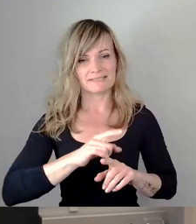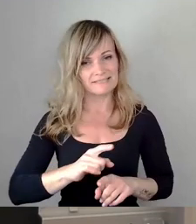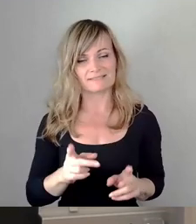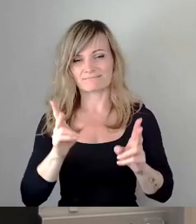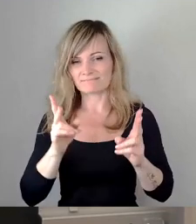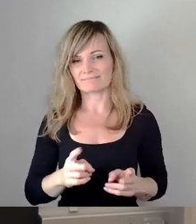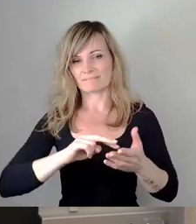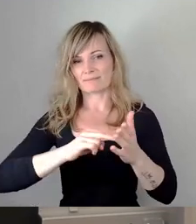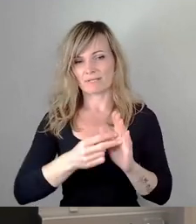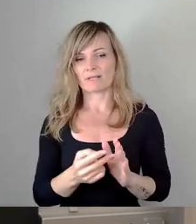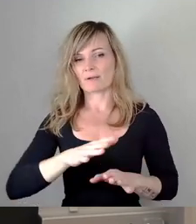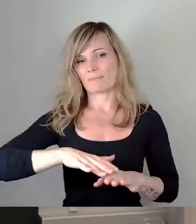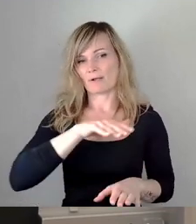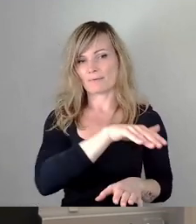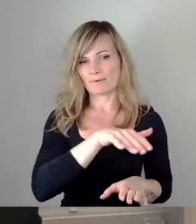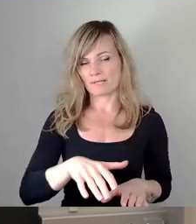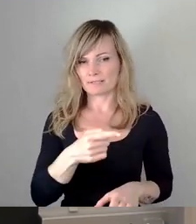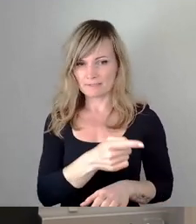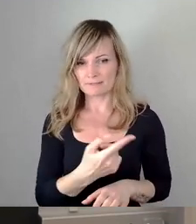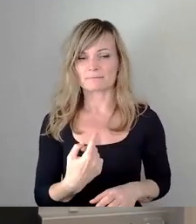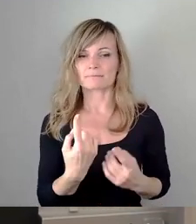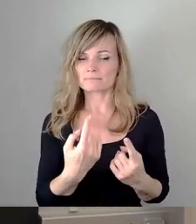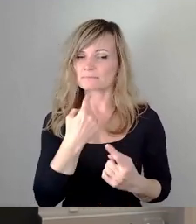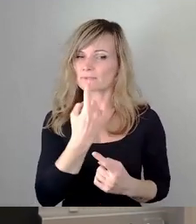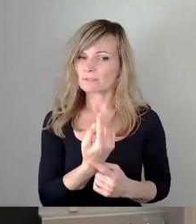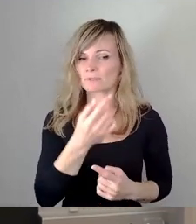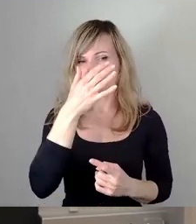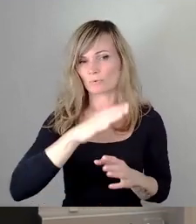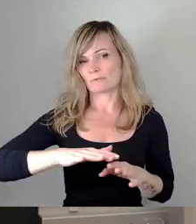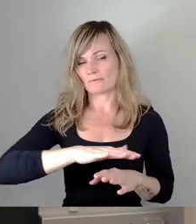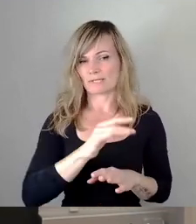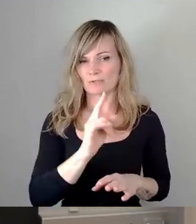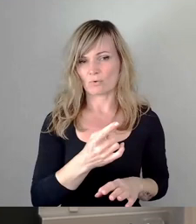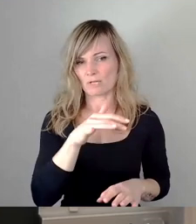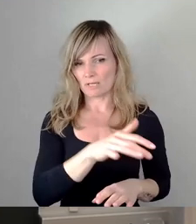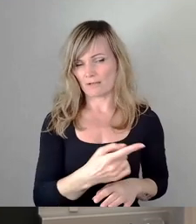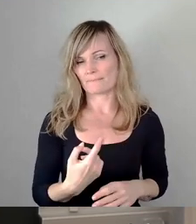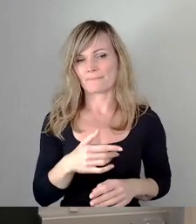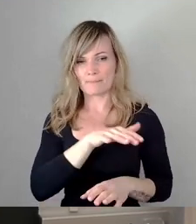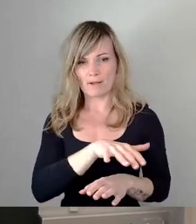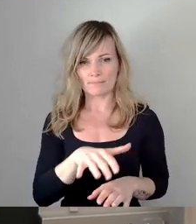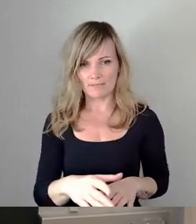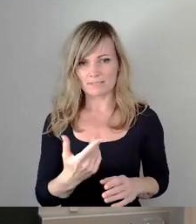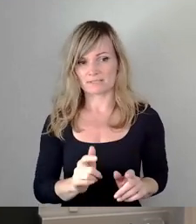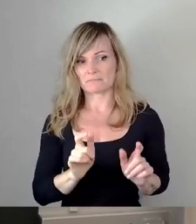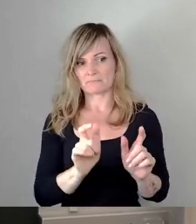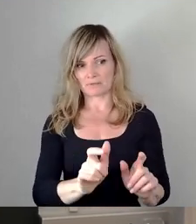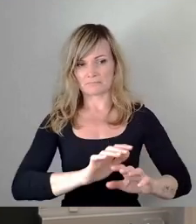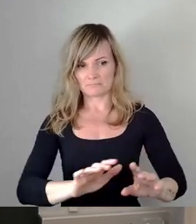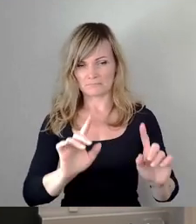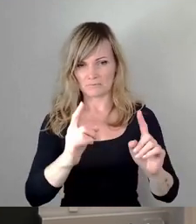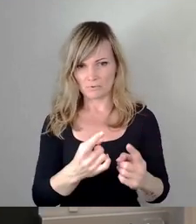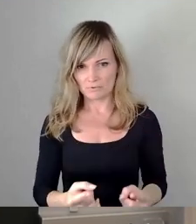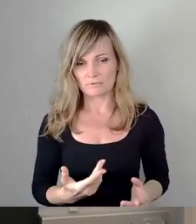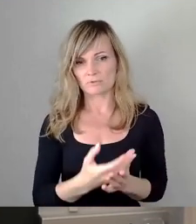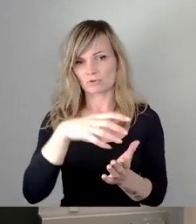geplante Parkplatz entsteht, sondern die eine Grünfläche dort haben wollte. Und weil man einen Parkplatz verhindern will, soll jetzt die Stadt